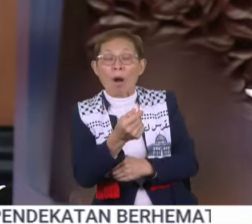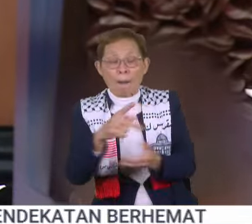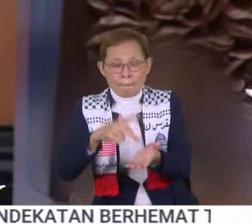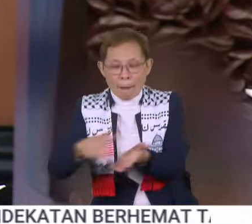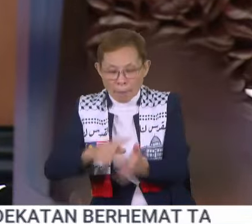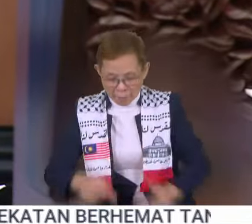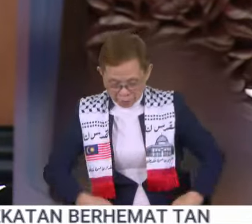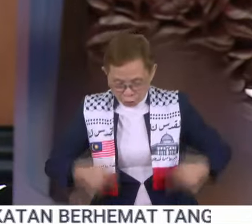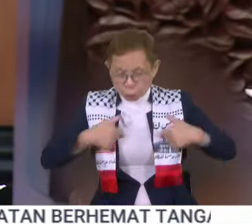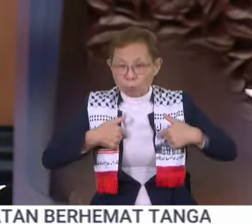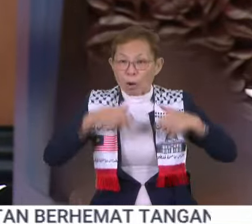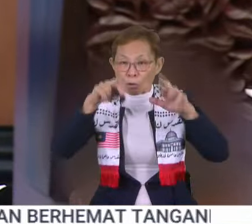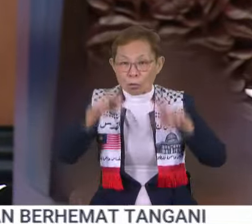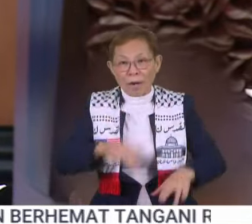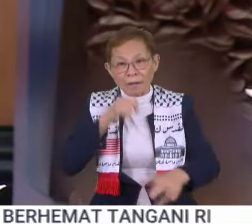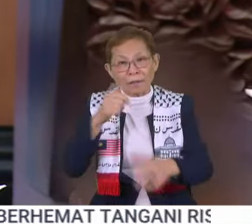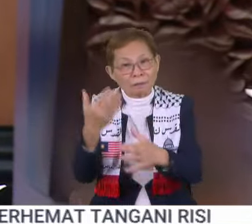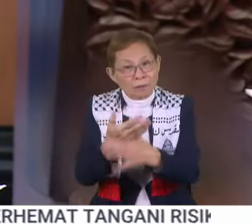hidup rakyat tidak terjejas